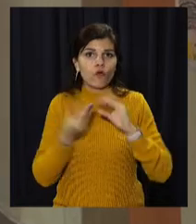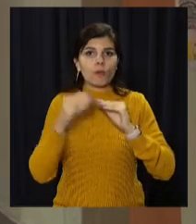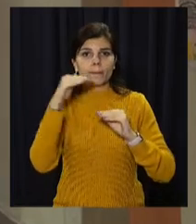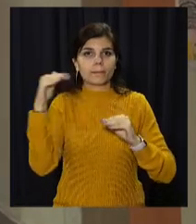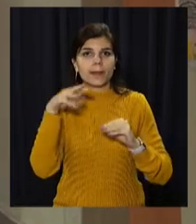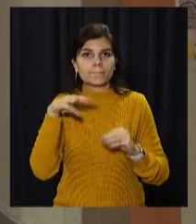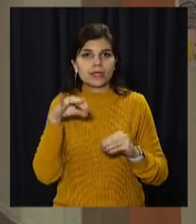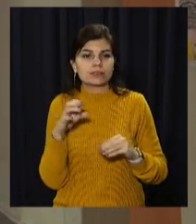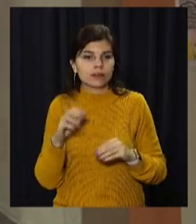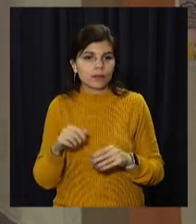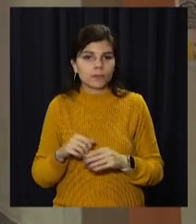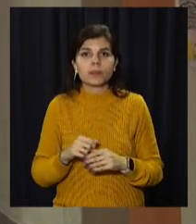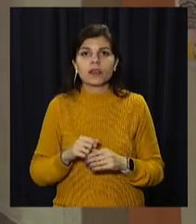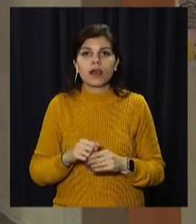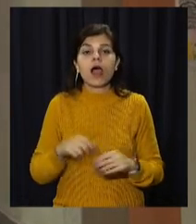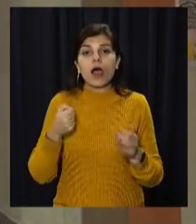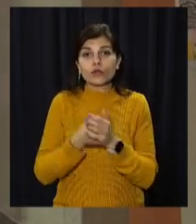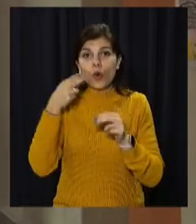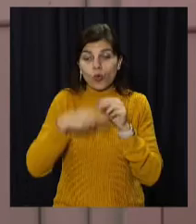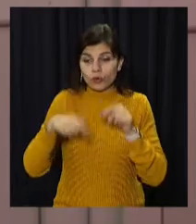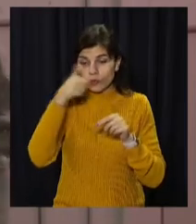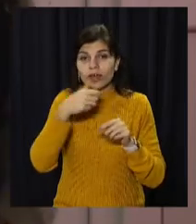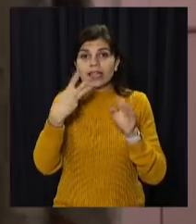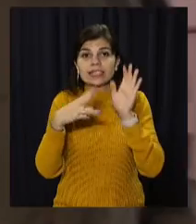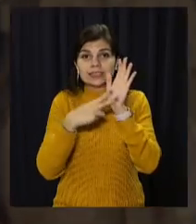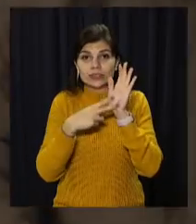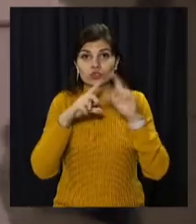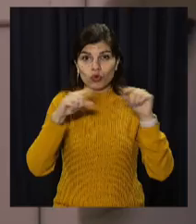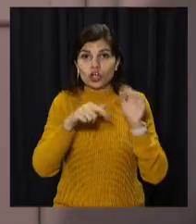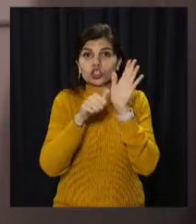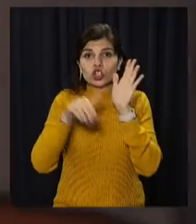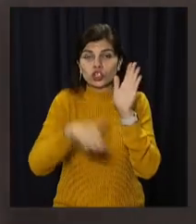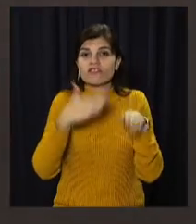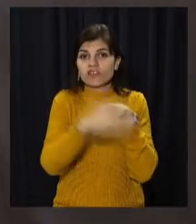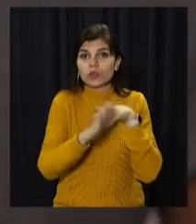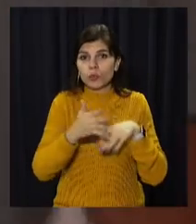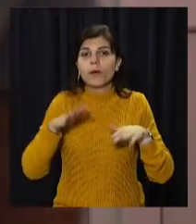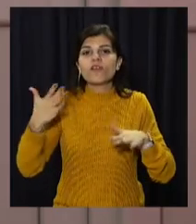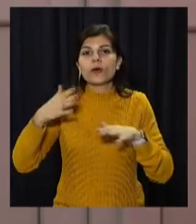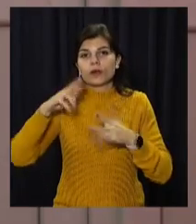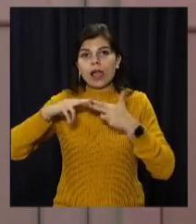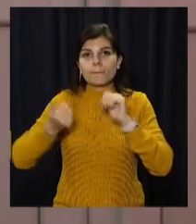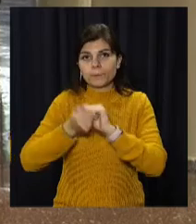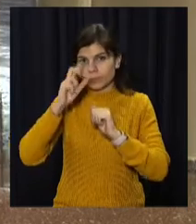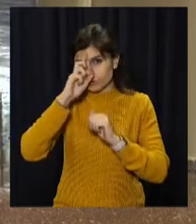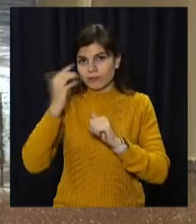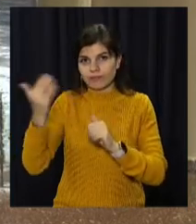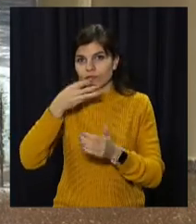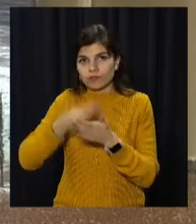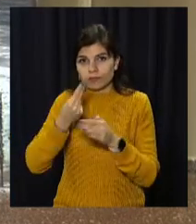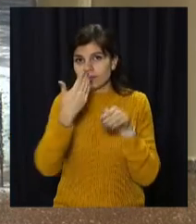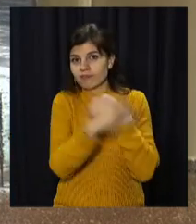рівні. А поки що вже до кінця року 37-й школі виділять 60 тисяч гривень з міського бюджету Кам'янського